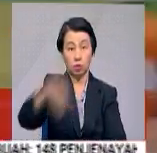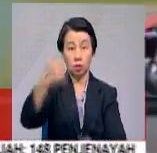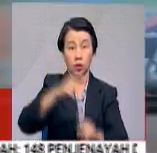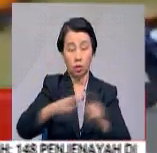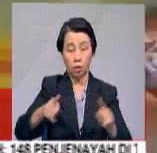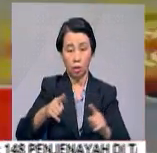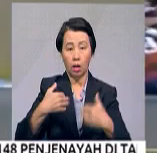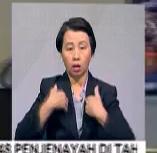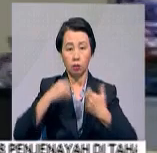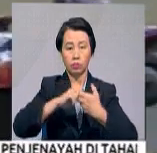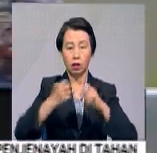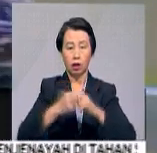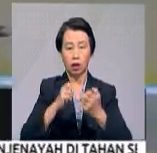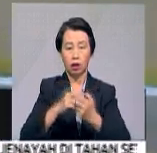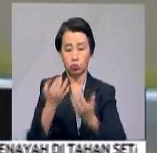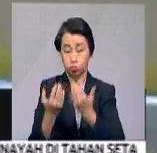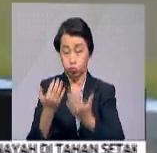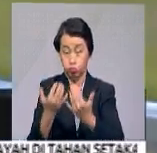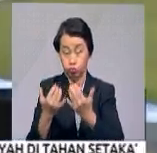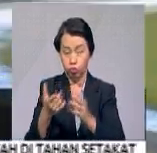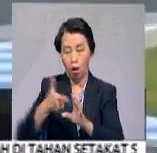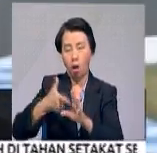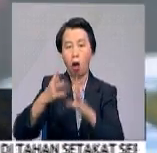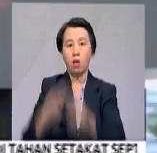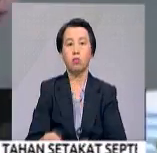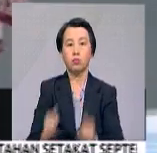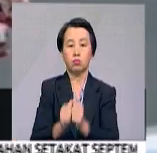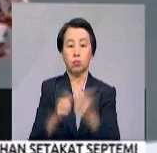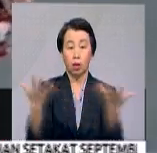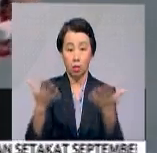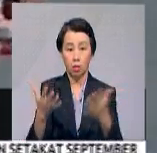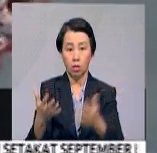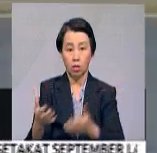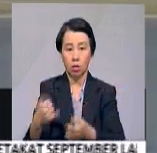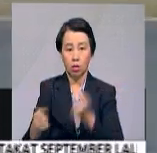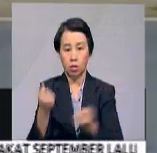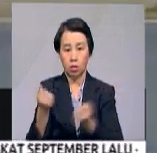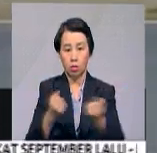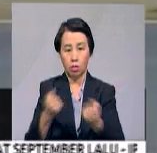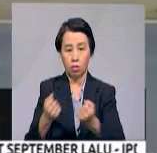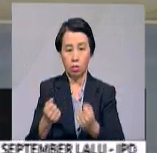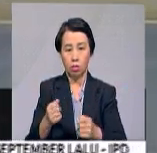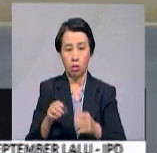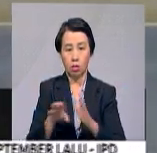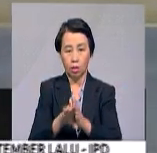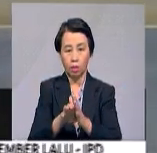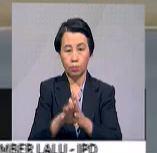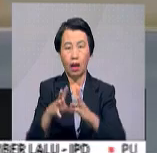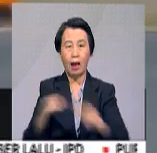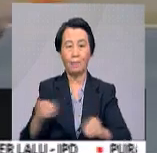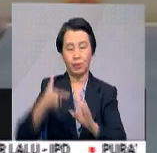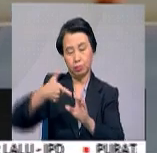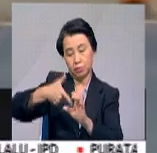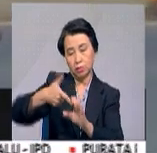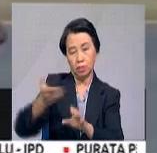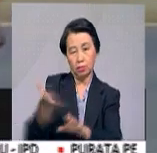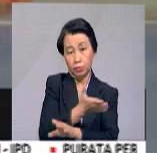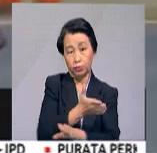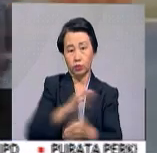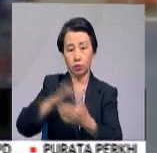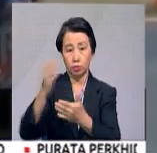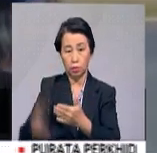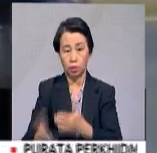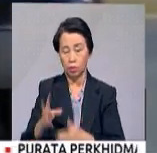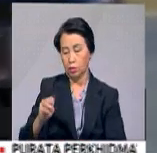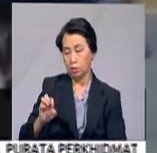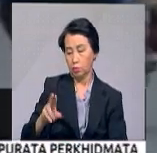tetapi mengalami masalah bahan bakar sebaik menamatkan saingan. Jentera yang ditunggangnya dikatakan hampir kehabisan minyak sebelum perlumbaan tamat.